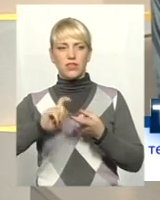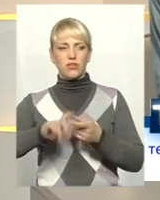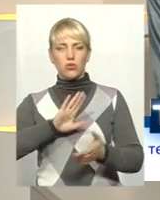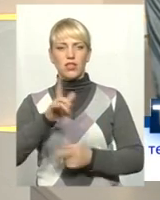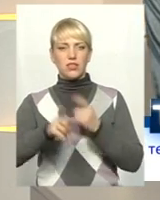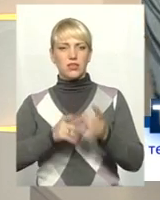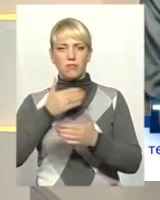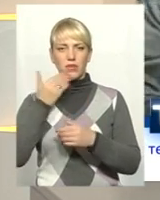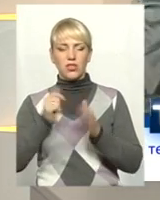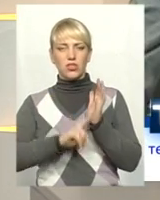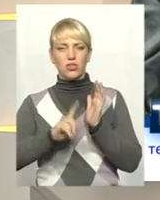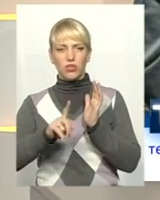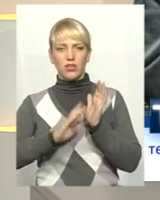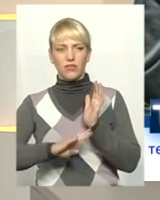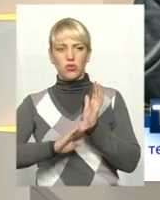незмінний